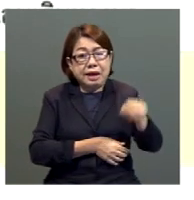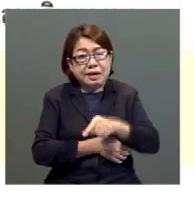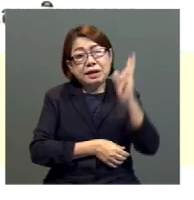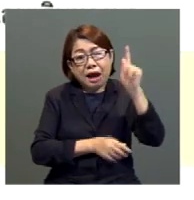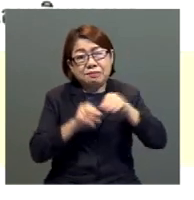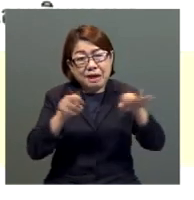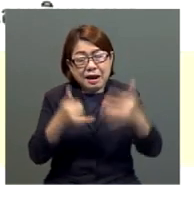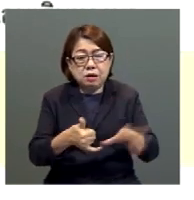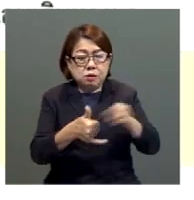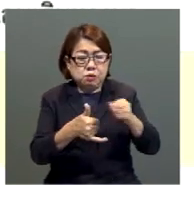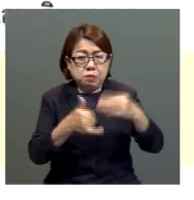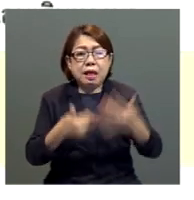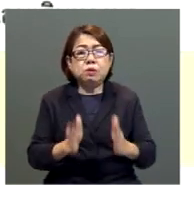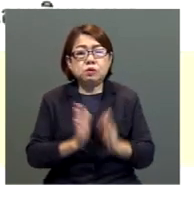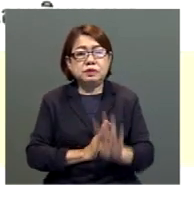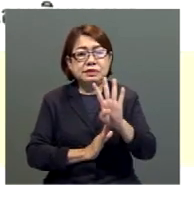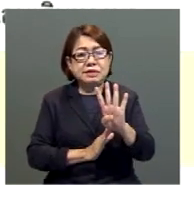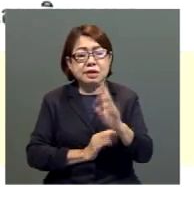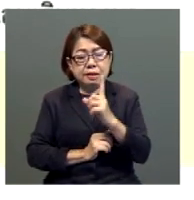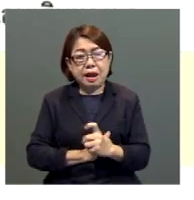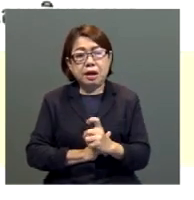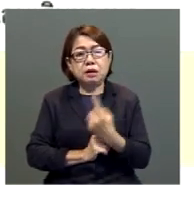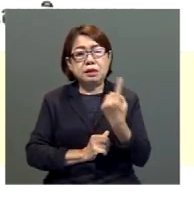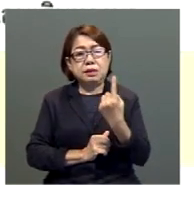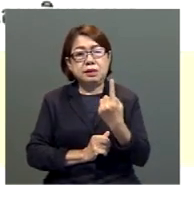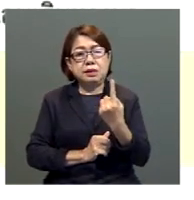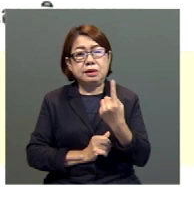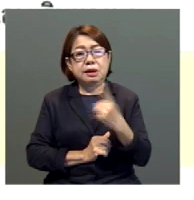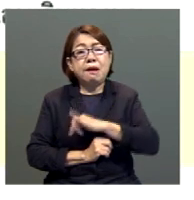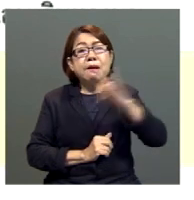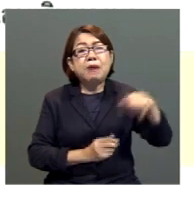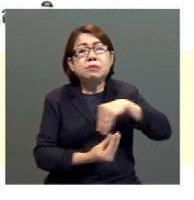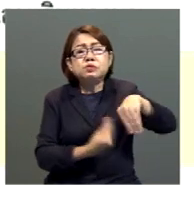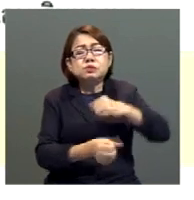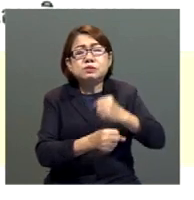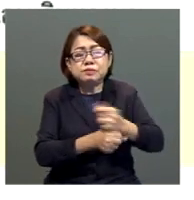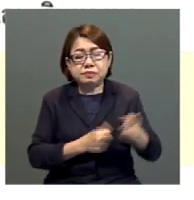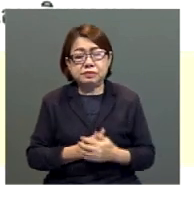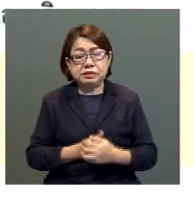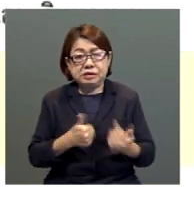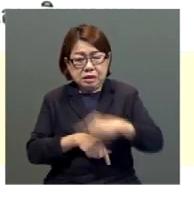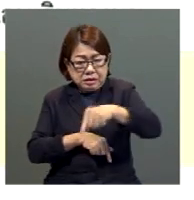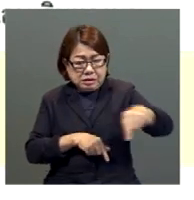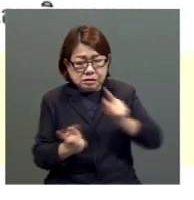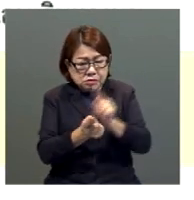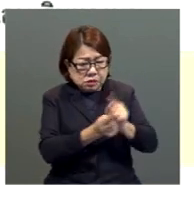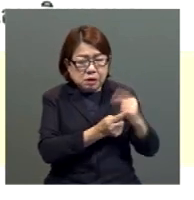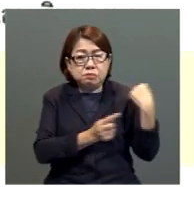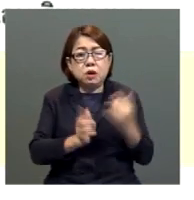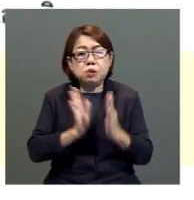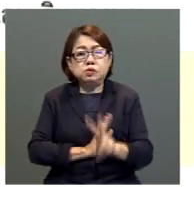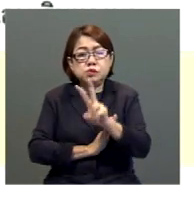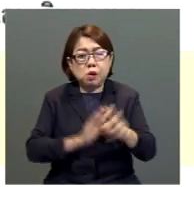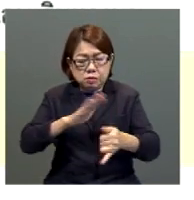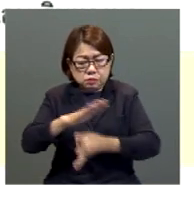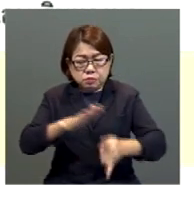ดเชื้อไป4คนเสียชีวิต1คนเป็นนักธุรกิจอย่างที่ว่าต้องควอรันทีนคนไปทั้งหมด200กว่าคนผู้เสียชีวิต